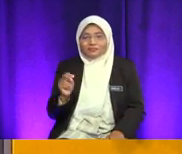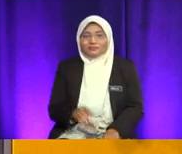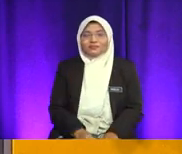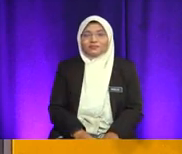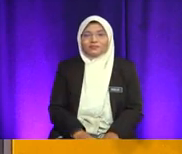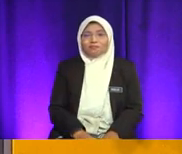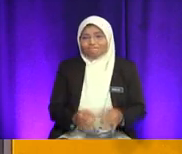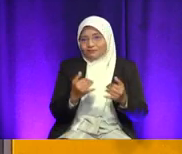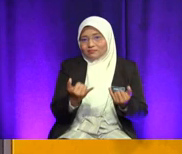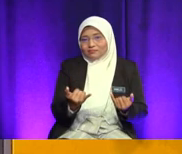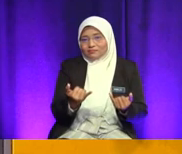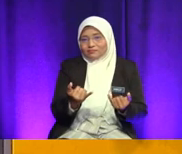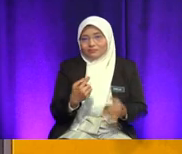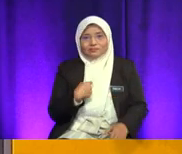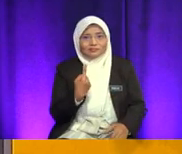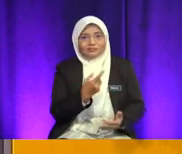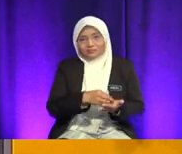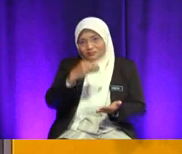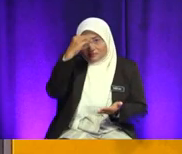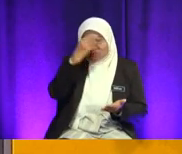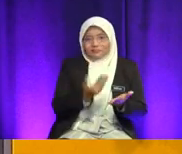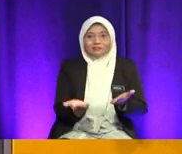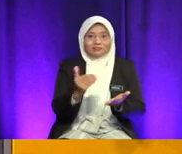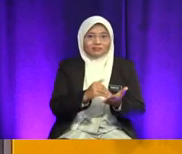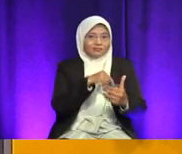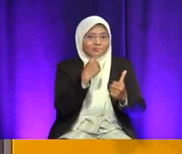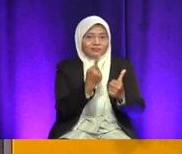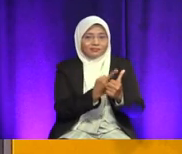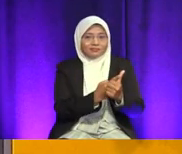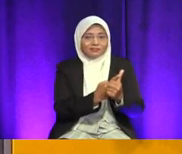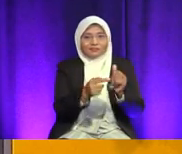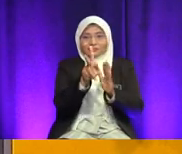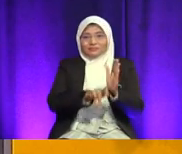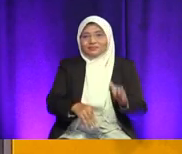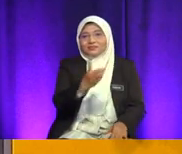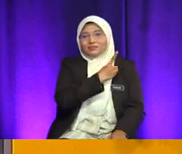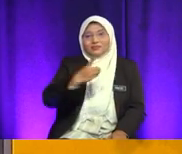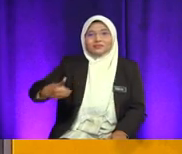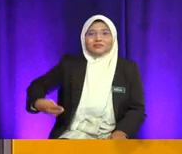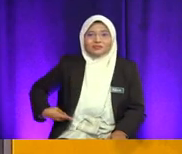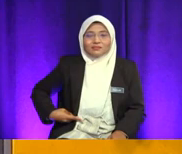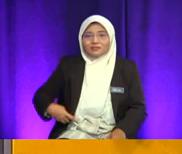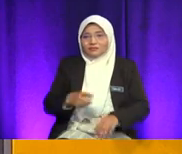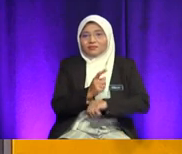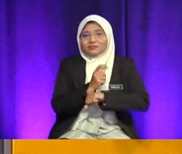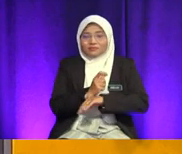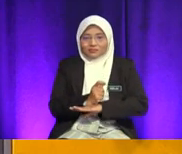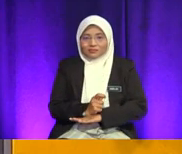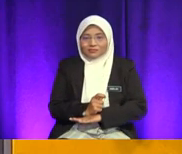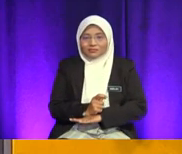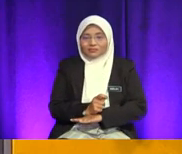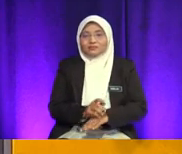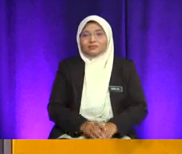tentang kedaulatan yang pertama yaitu kedaulatan tradisional kedaulatan tradisional